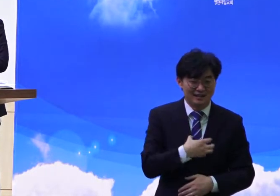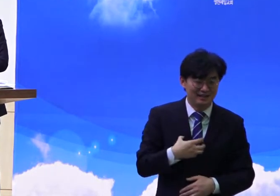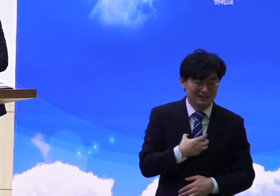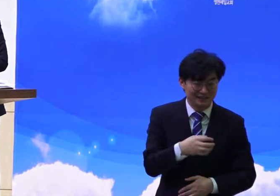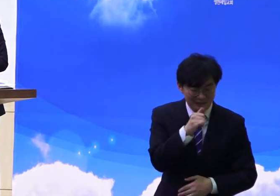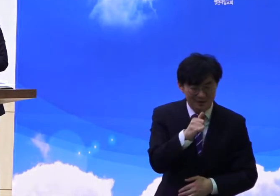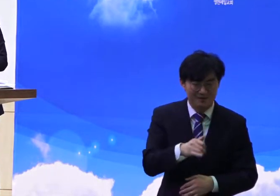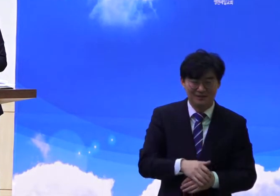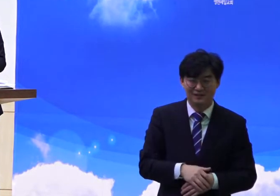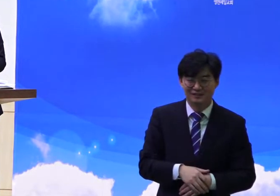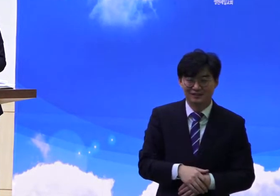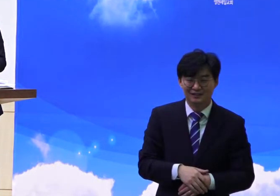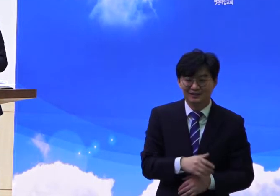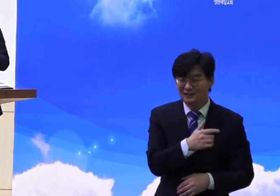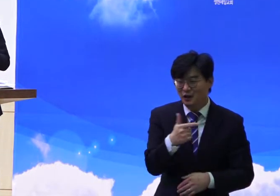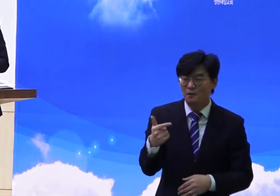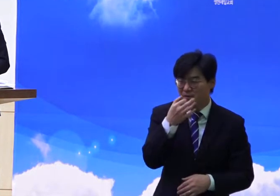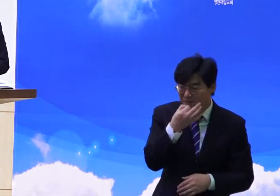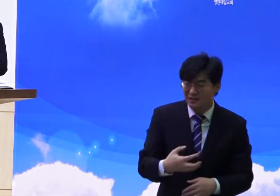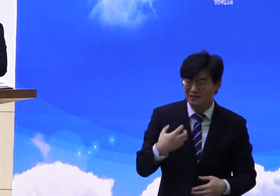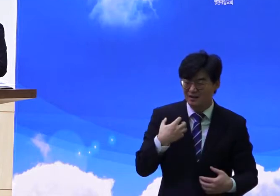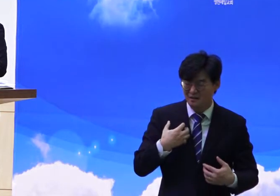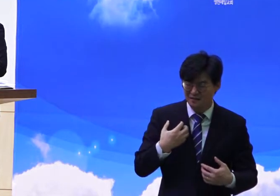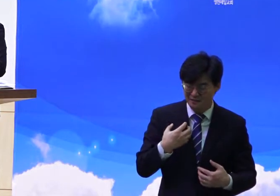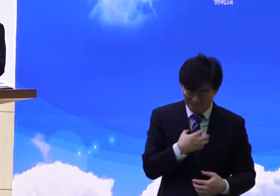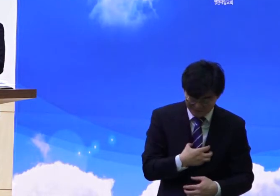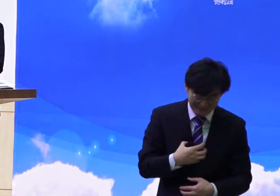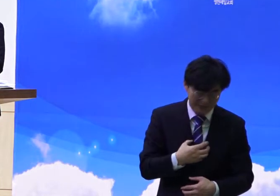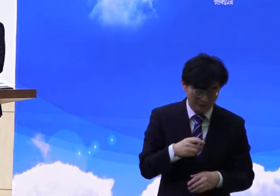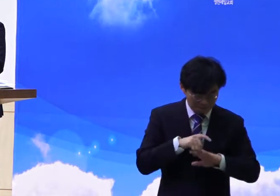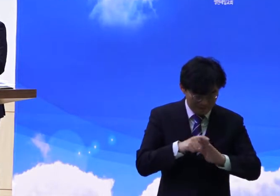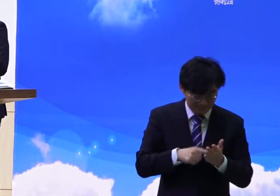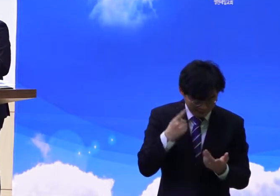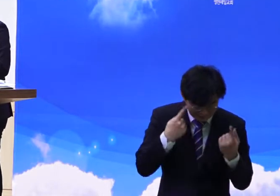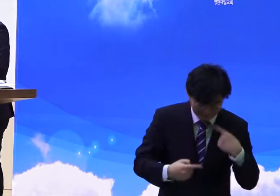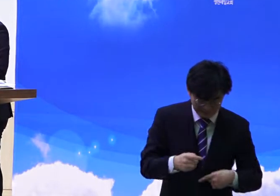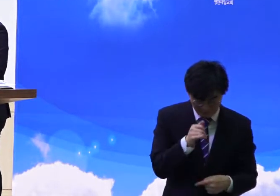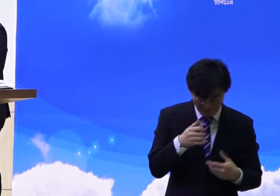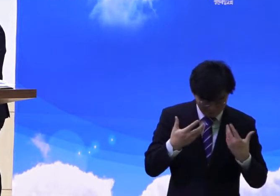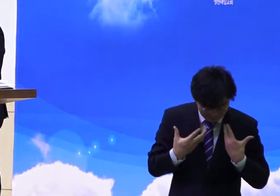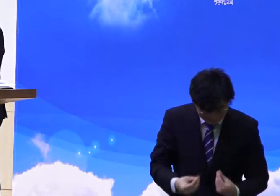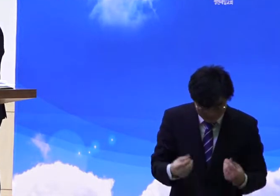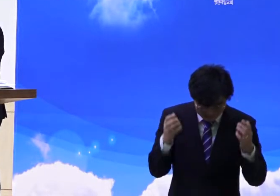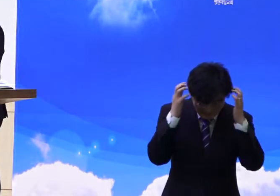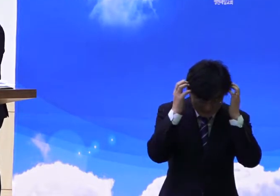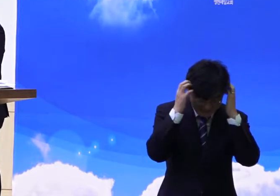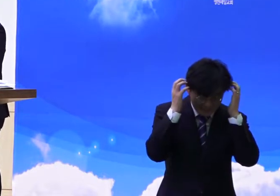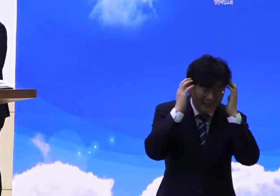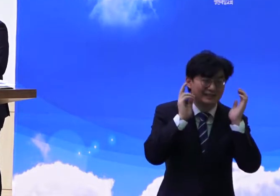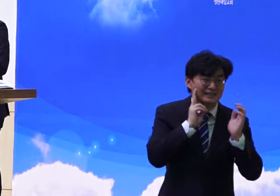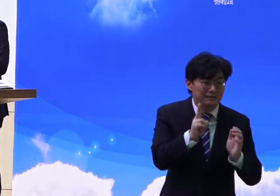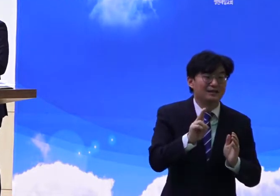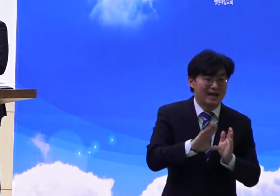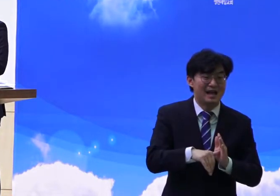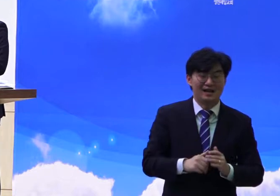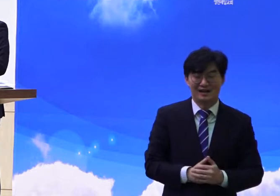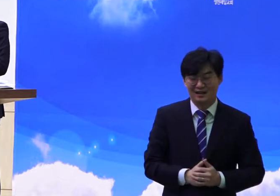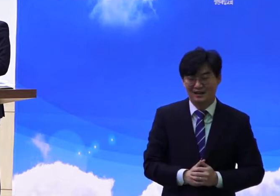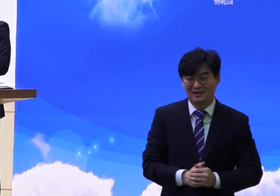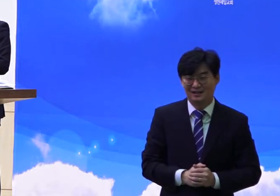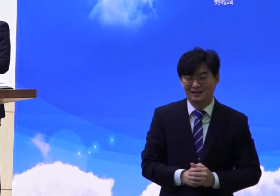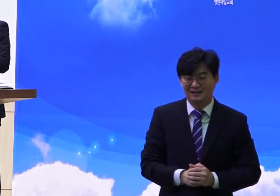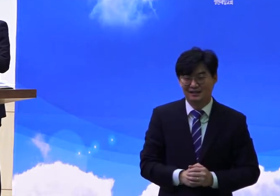수 없는, 너무 힘들어서 마음이 참담하고 마음이 주체할 수 없고 참을 수 없고 너무나 상했다